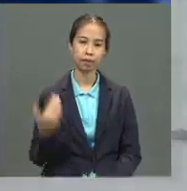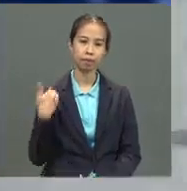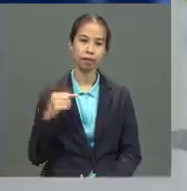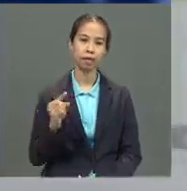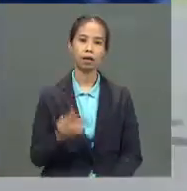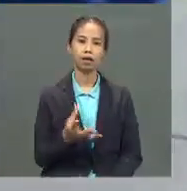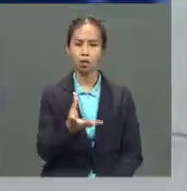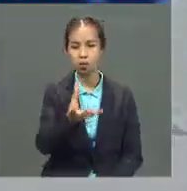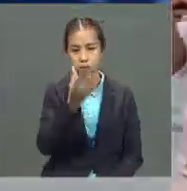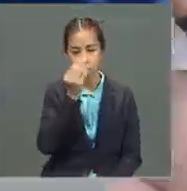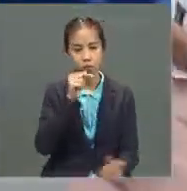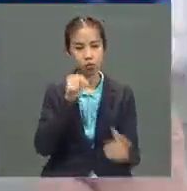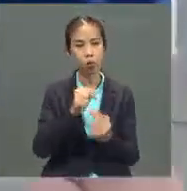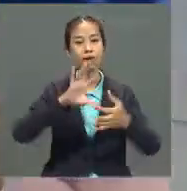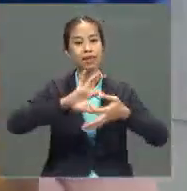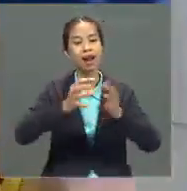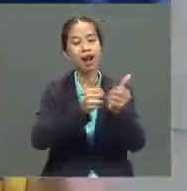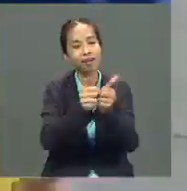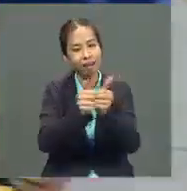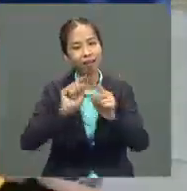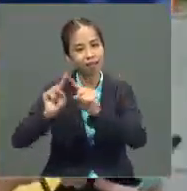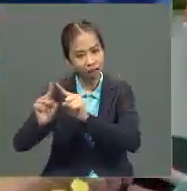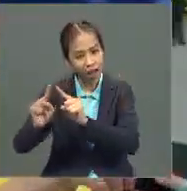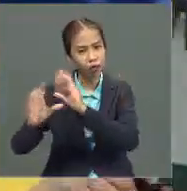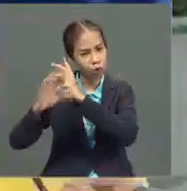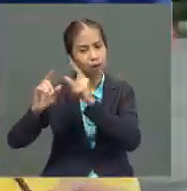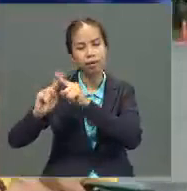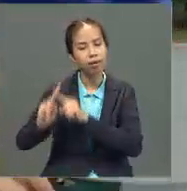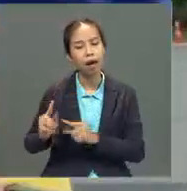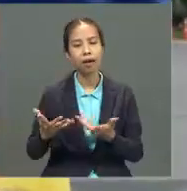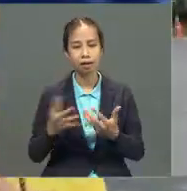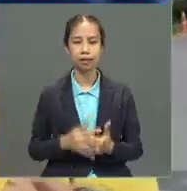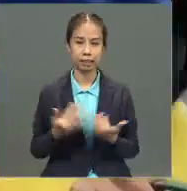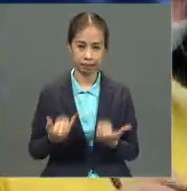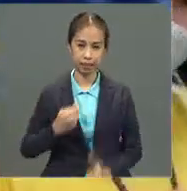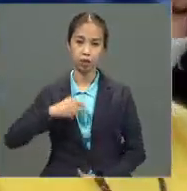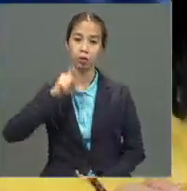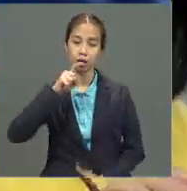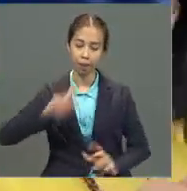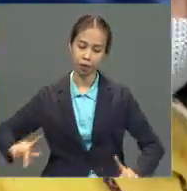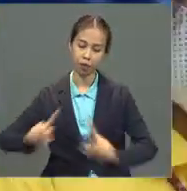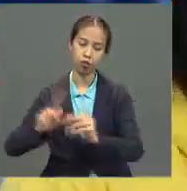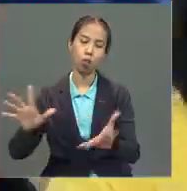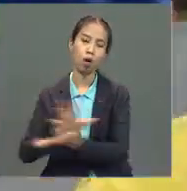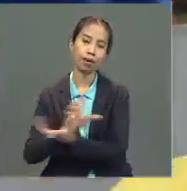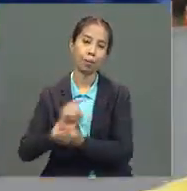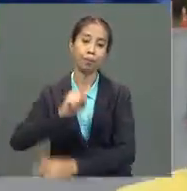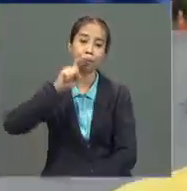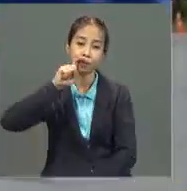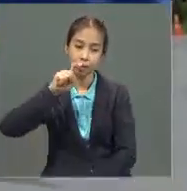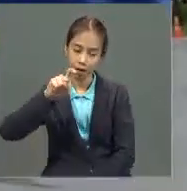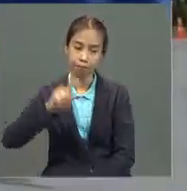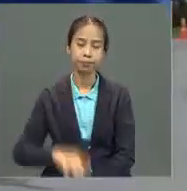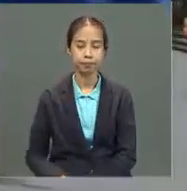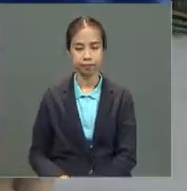ข้าชมกีฬาหรือว่าการแสดงมหรสพนะครับผู้สื่อข่าวก็ไปสอบถามท่านรัฐมนตรีว่าการกระทรวงวัฒนธรรมนะครับคุณอิทธิพลคุณปลื้มก็บอก